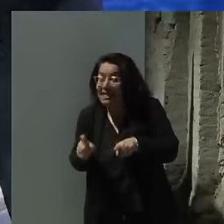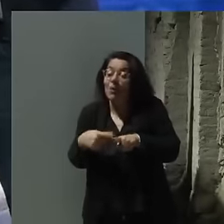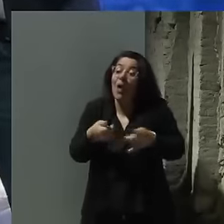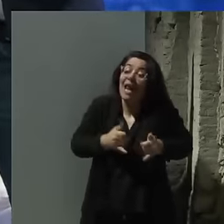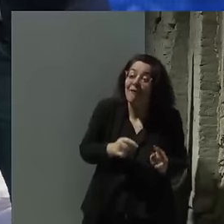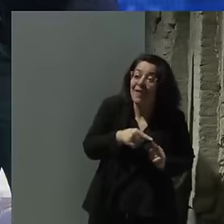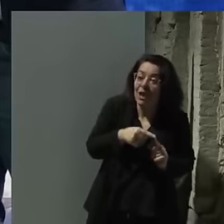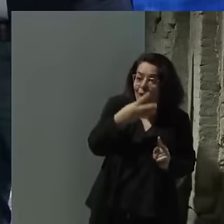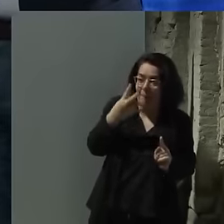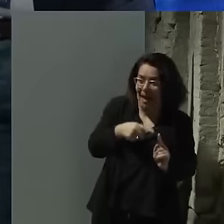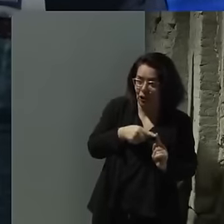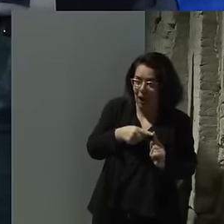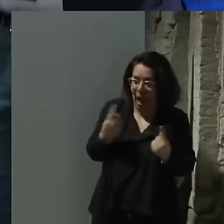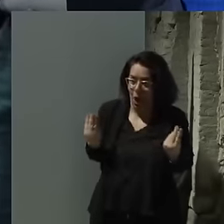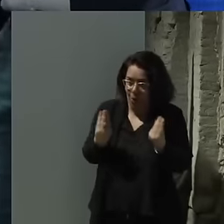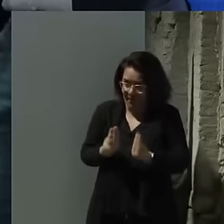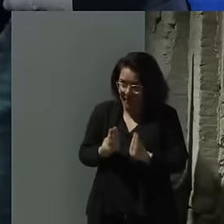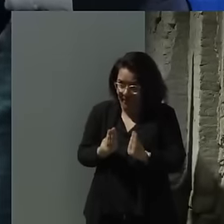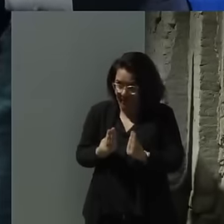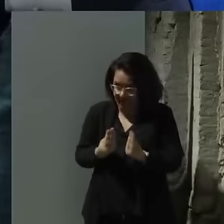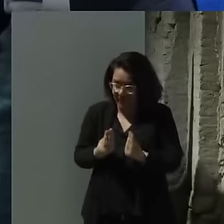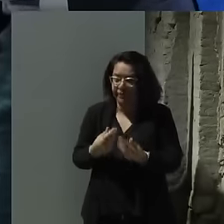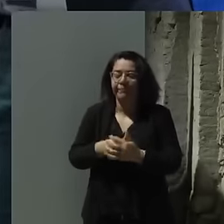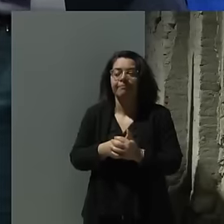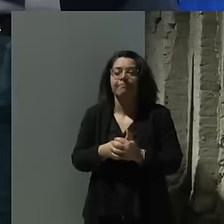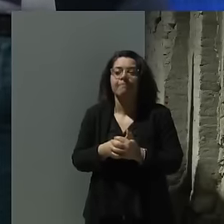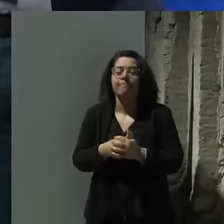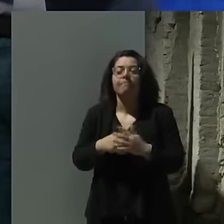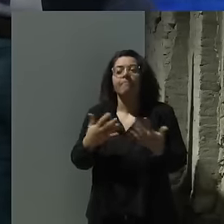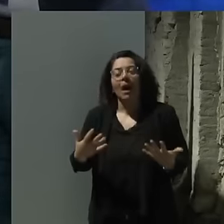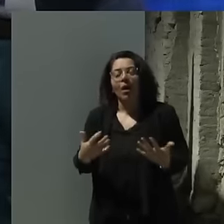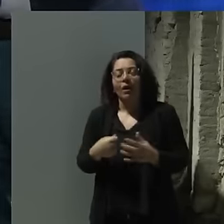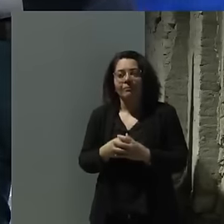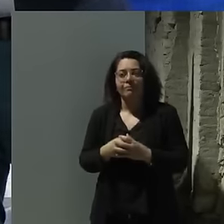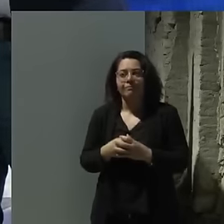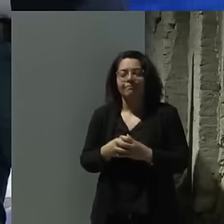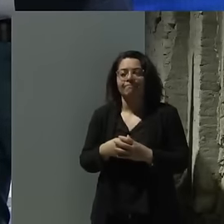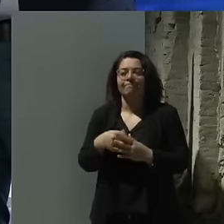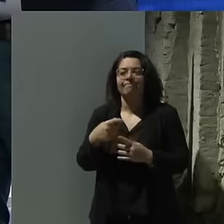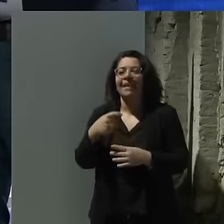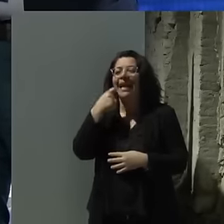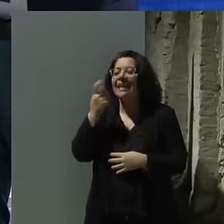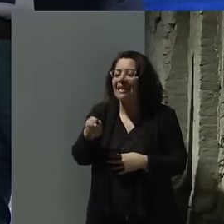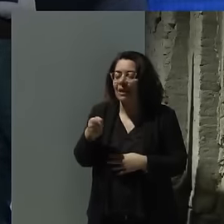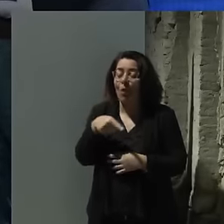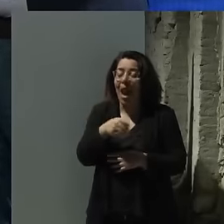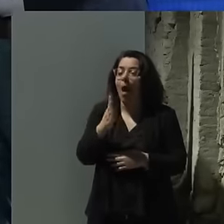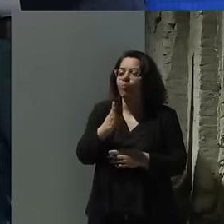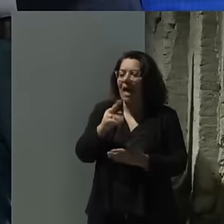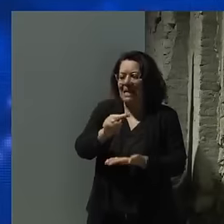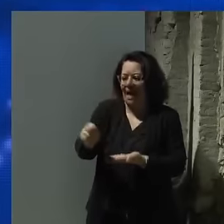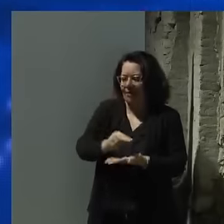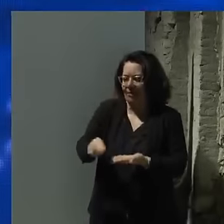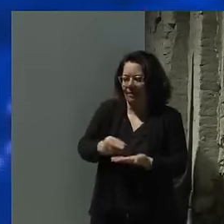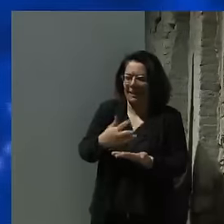delle cose che ha scritto Bazzega, è che lui a un certo punto dice, in questo processo